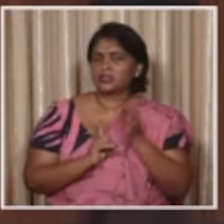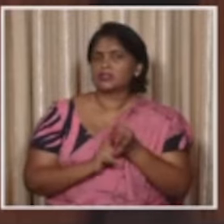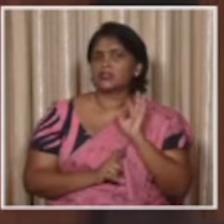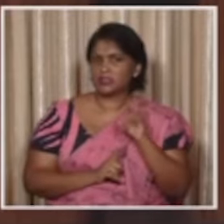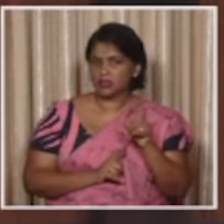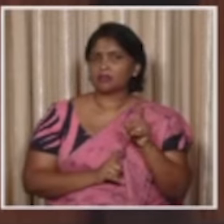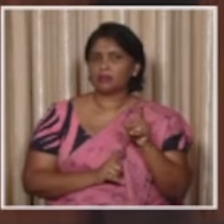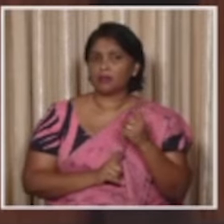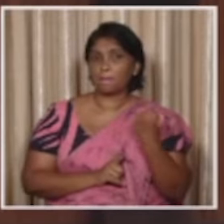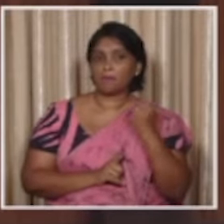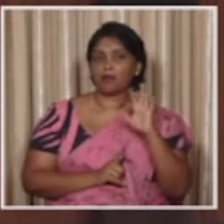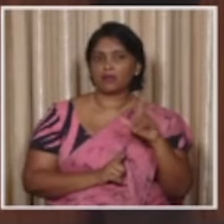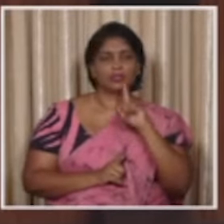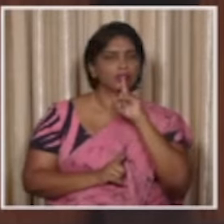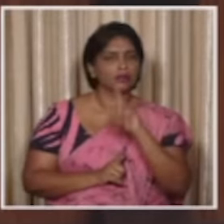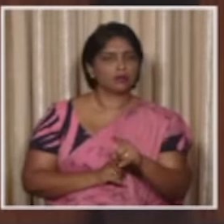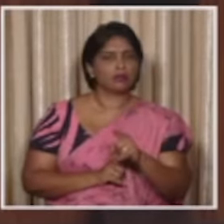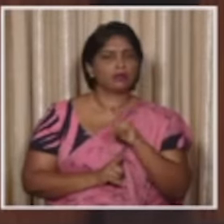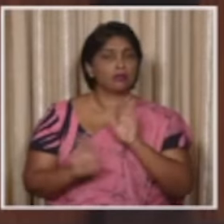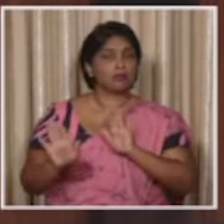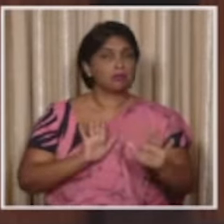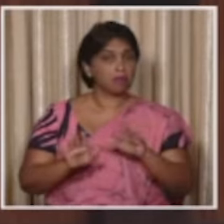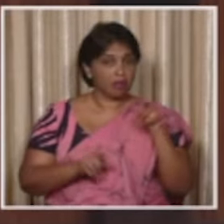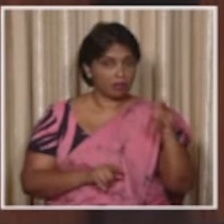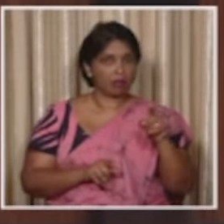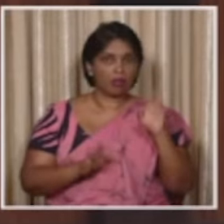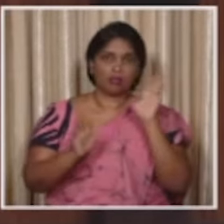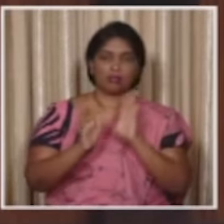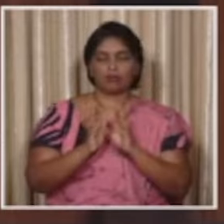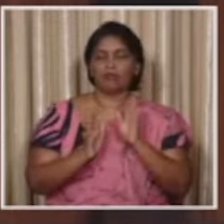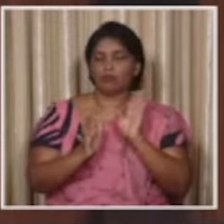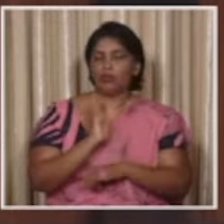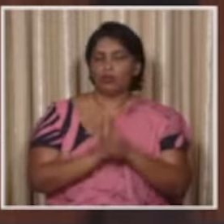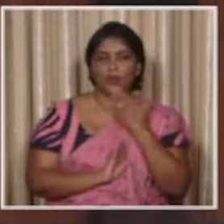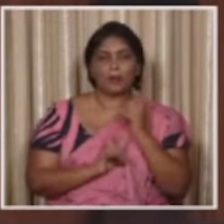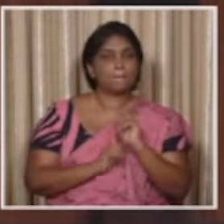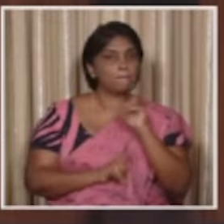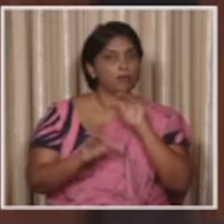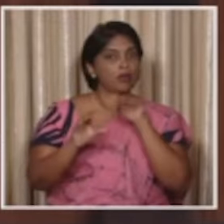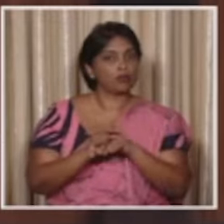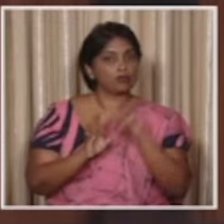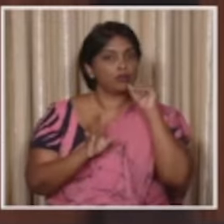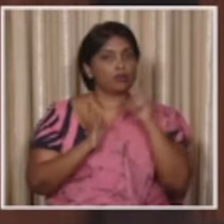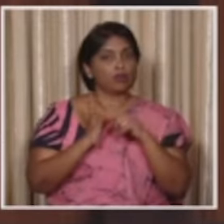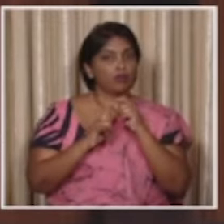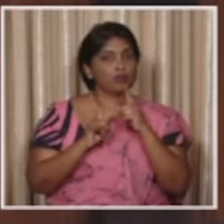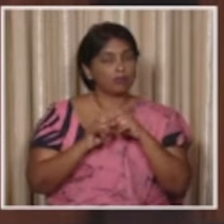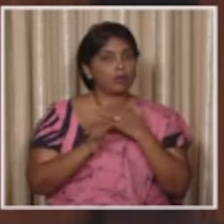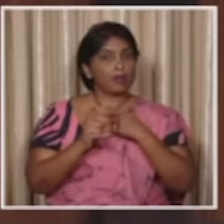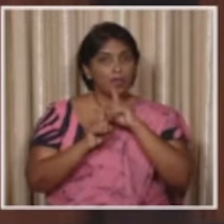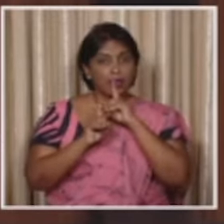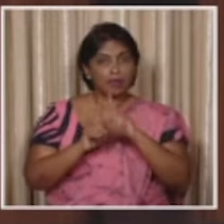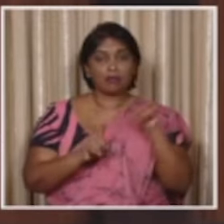සභාපතිතුමාට ඒ ඩිස්ක්‍රෂන් එක තියෙනවා කියලා කවුද කිව්වා. කොන්ට්‍රවර්ෂල් දෙයක් නම් එයාට අයින් කරන්න පුළුවන්. එතකොට පාර්ලිමේන්තුවේ ඇතුලේ කෝප් කමිටුවේ අපි කියන දේවල්